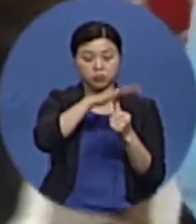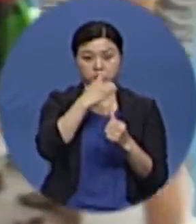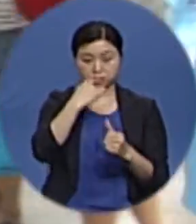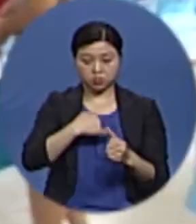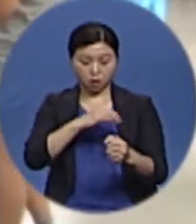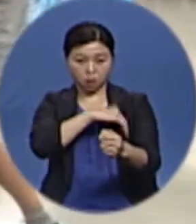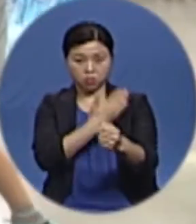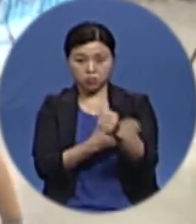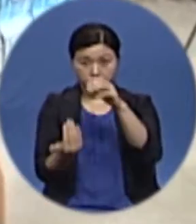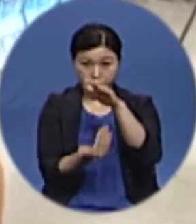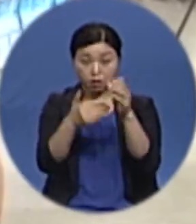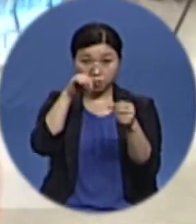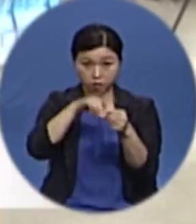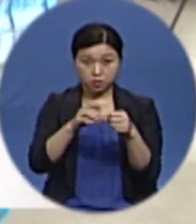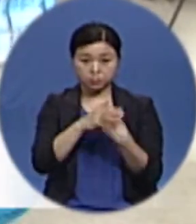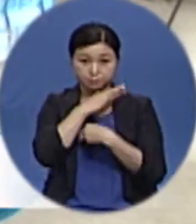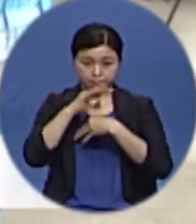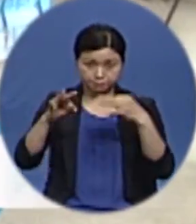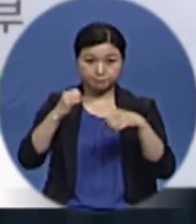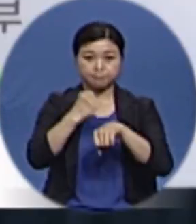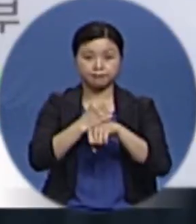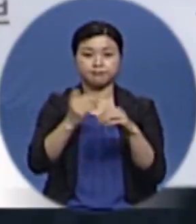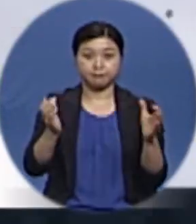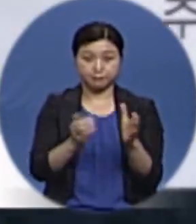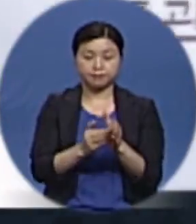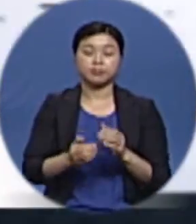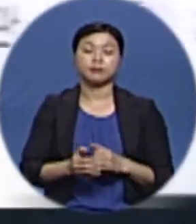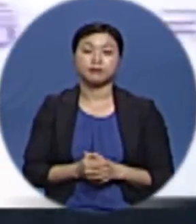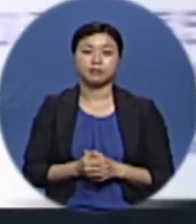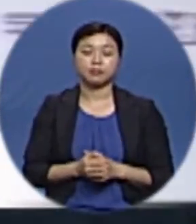권리를 실현시키기 위해 목소리를 높였습니다.